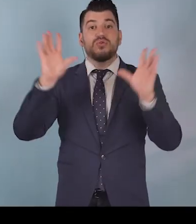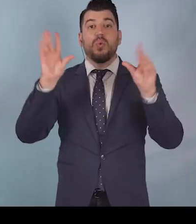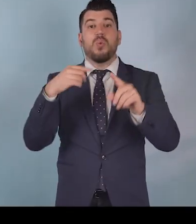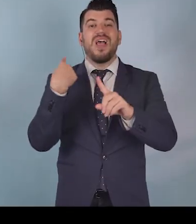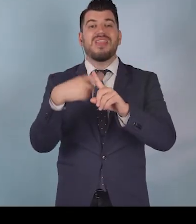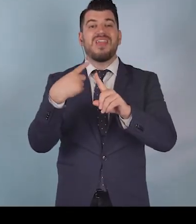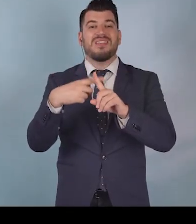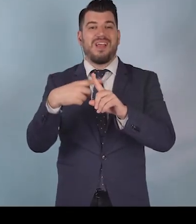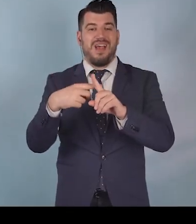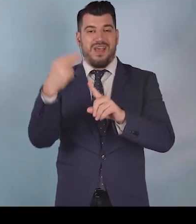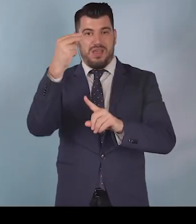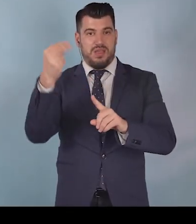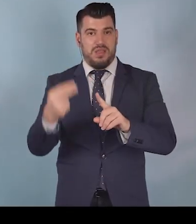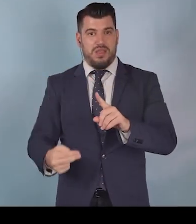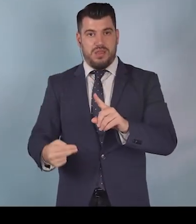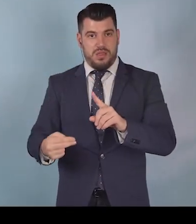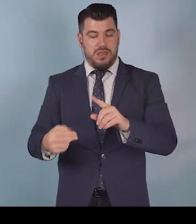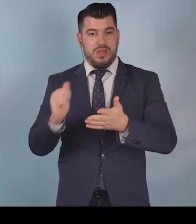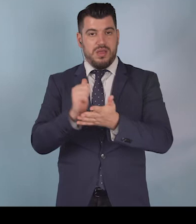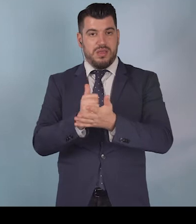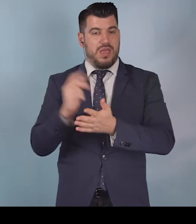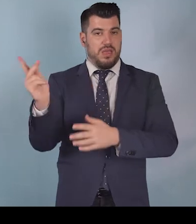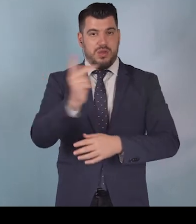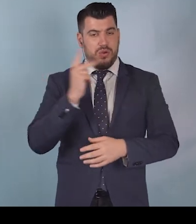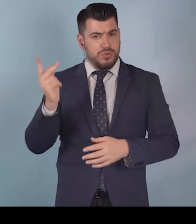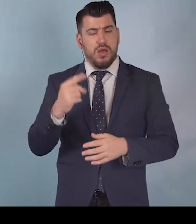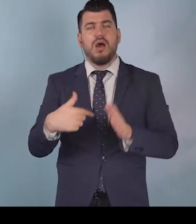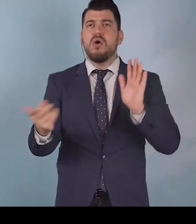Σε συνέχεια αυτού και θα πάω σύντομα